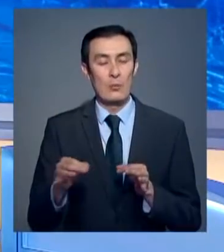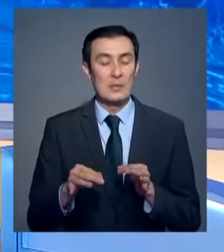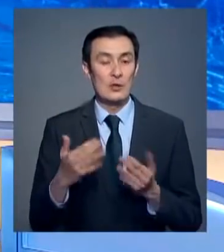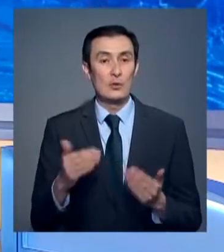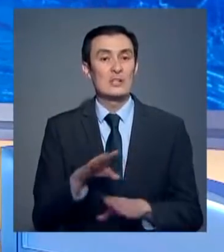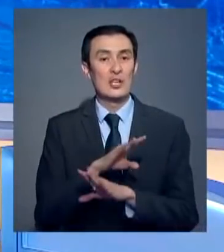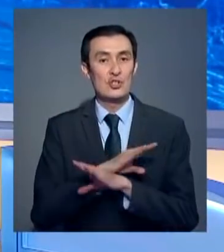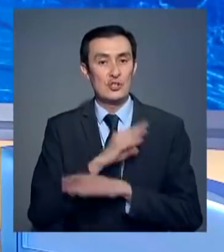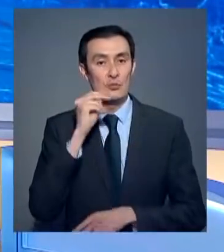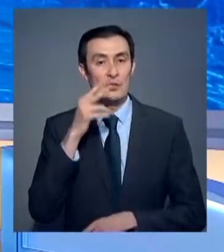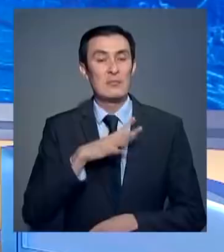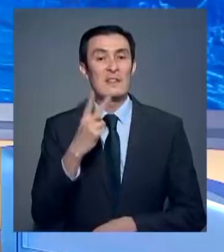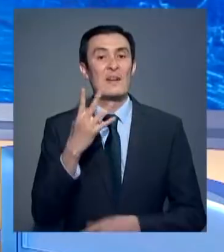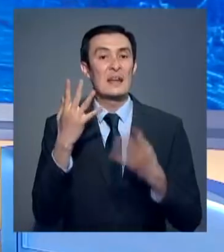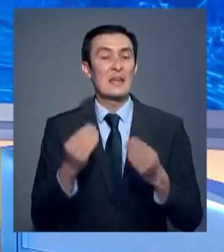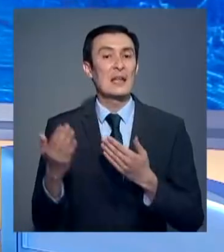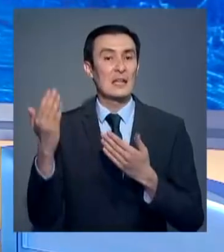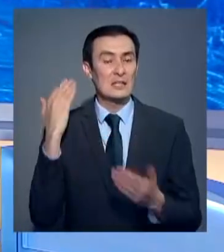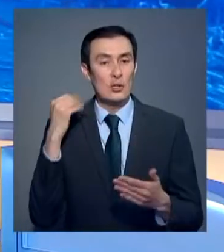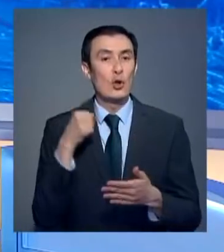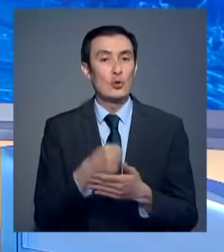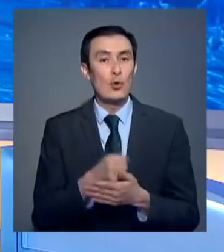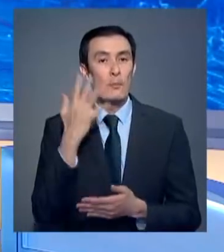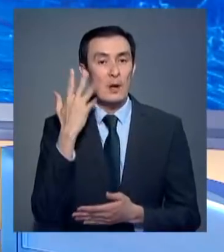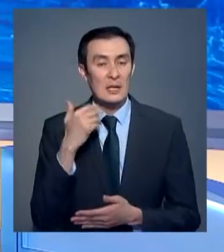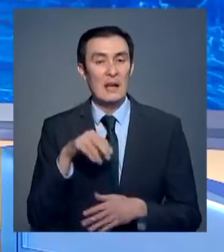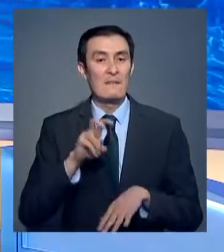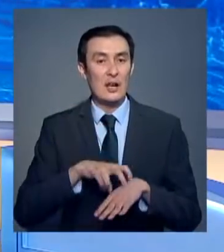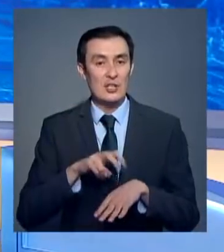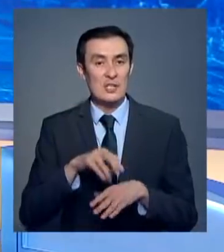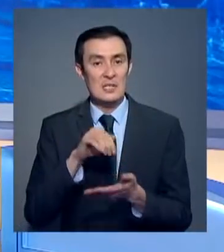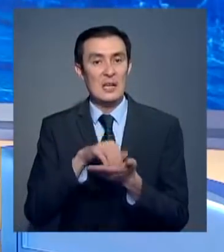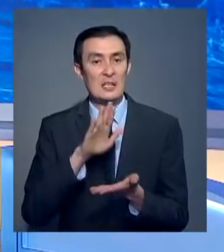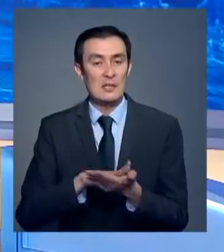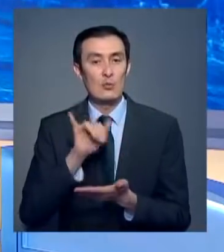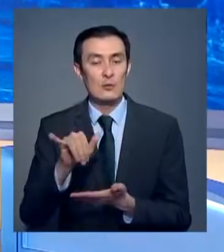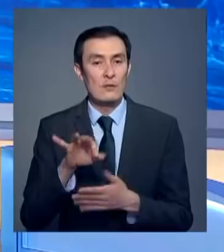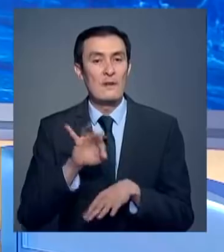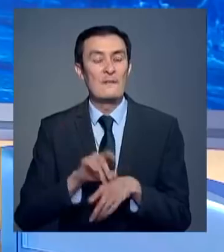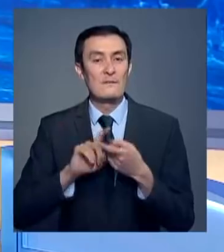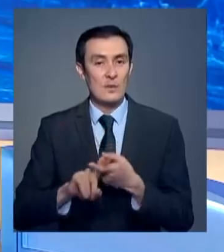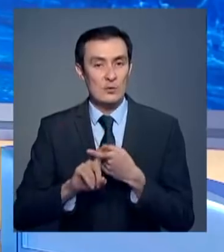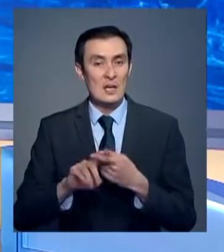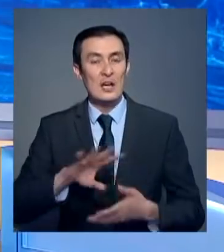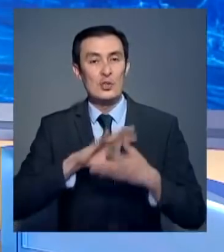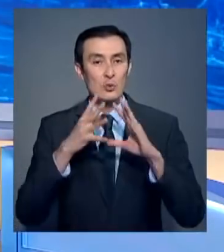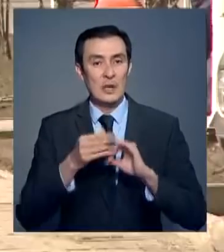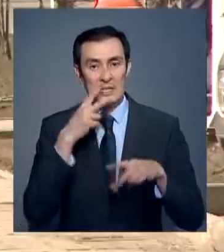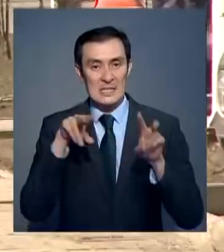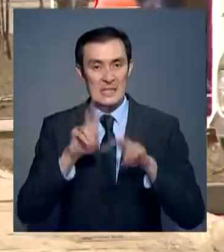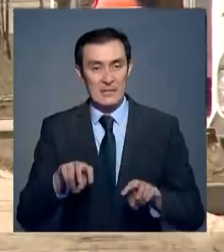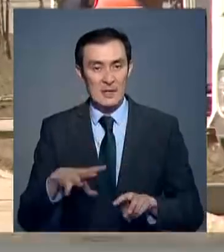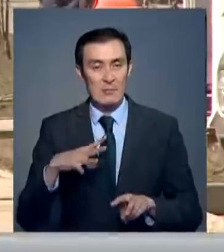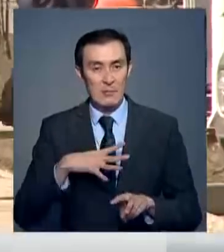скончался мужчина еще два дня назад до того как медики диагностировали у него коронавируса итоги исследования